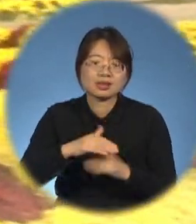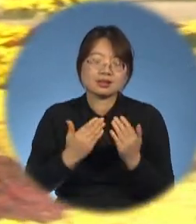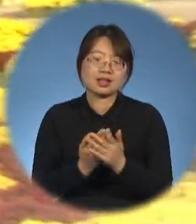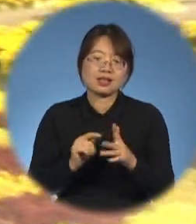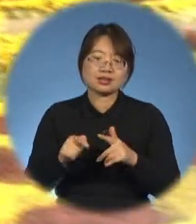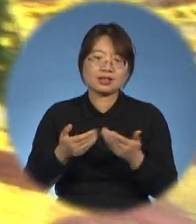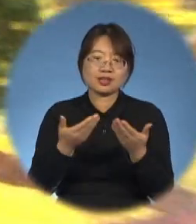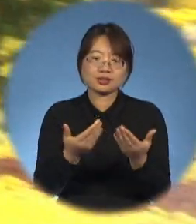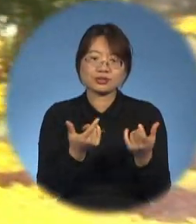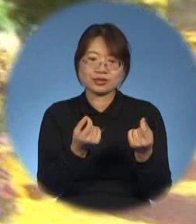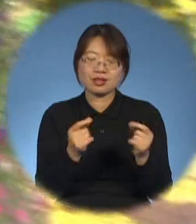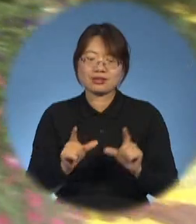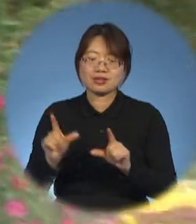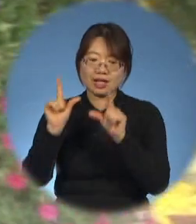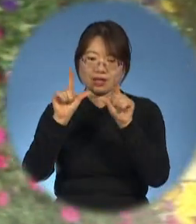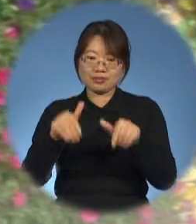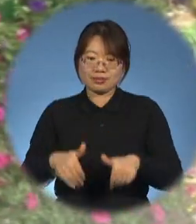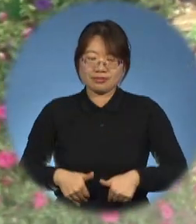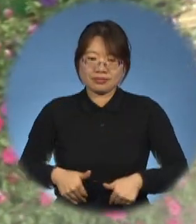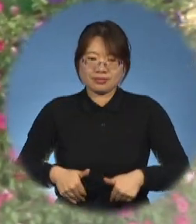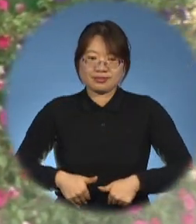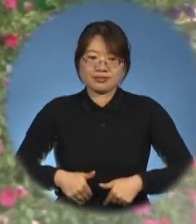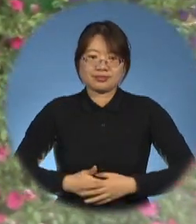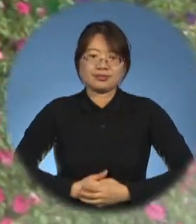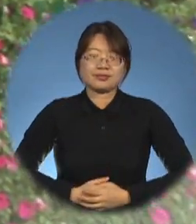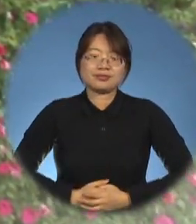볼것 살아야지 예